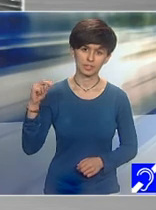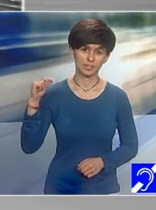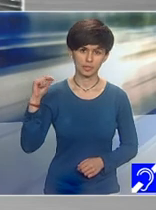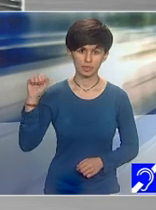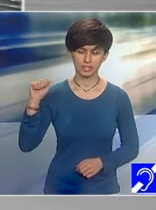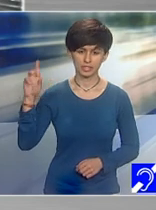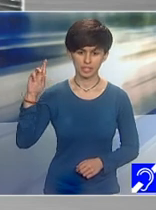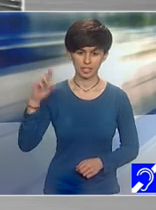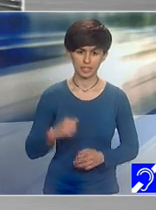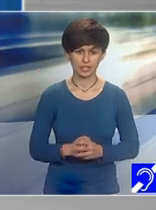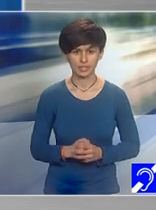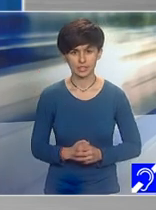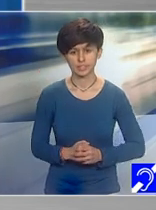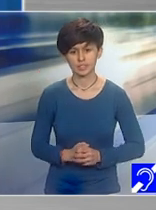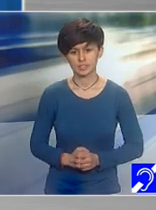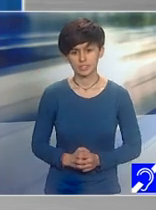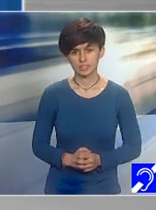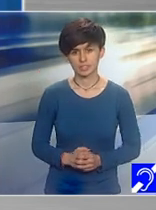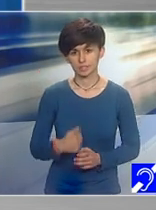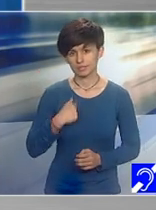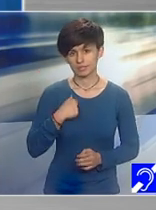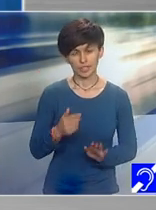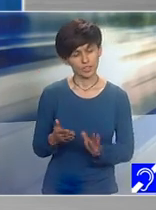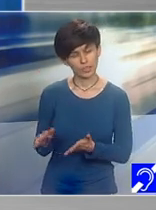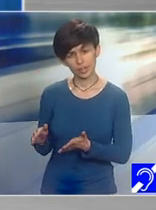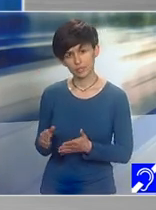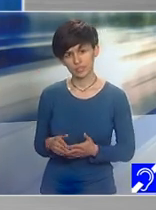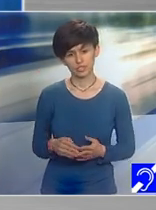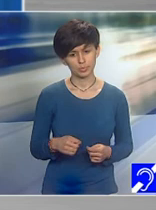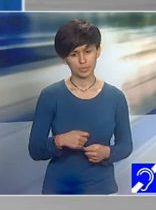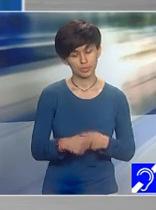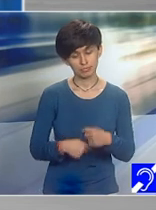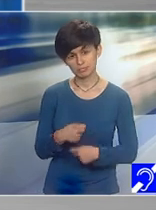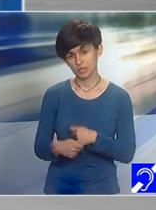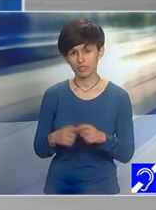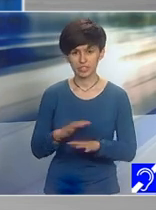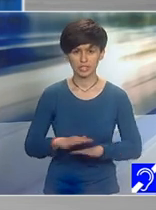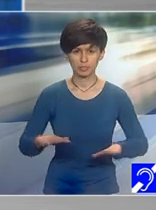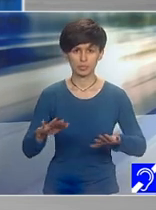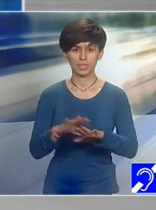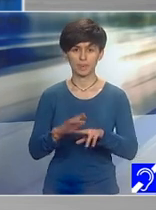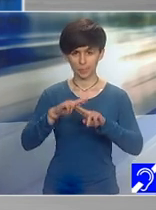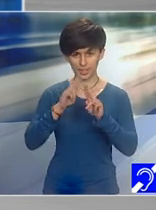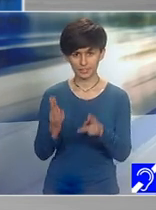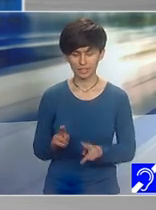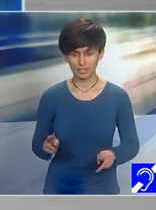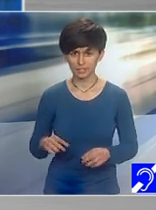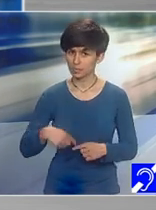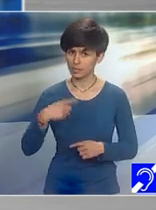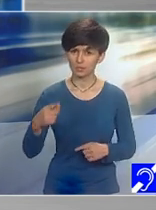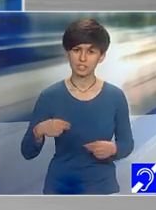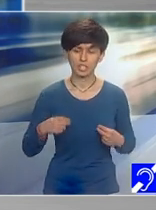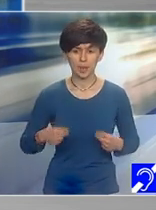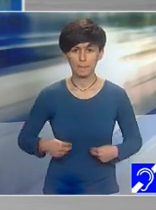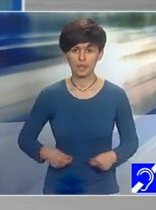Da. Am început cariera publică, să zic așa, ca sindicalist, după care am fost parlamentar